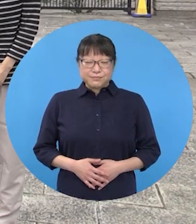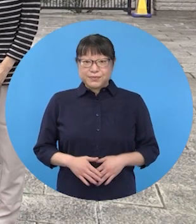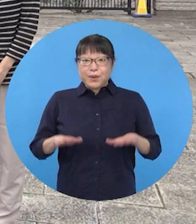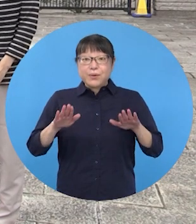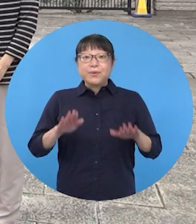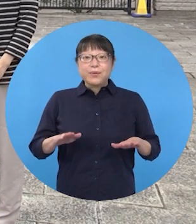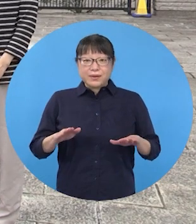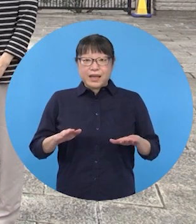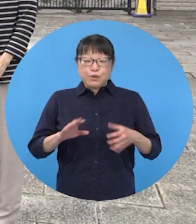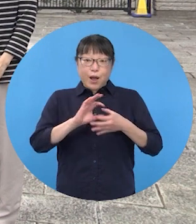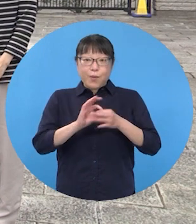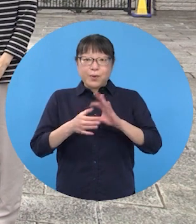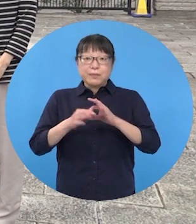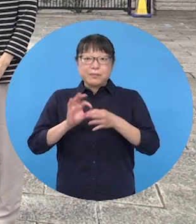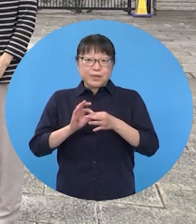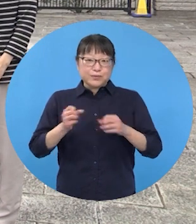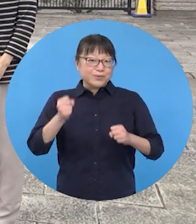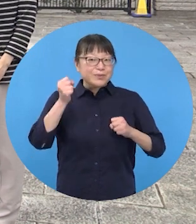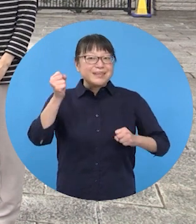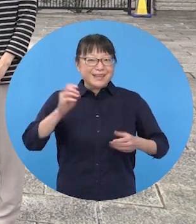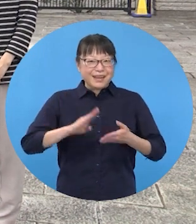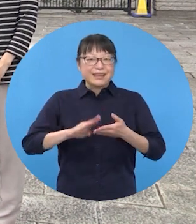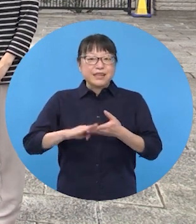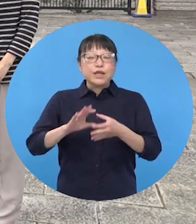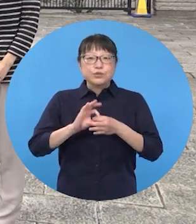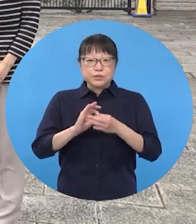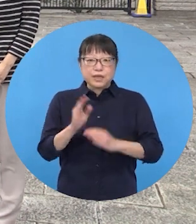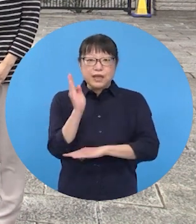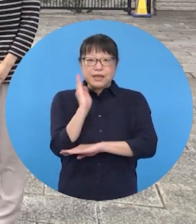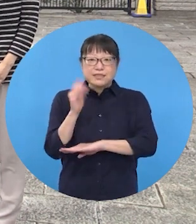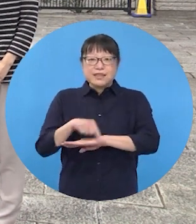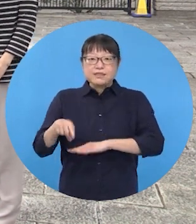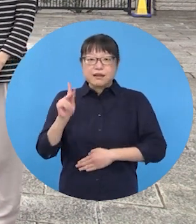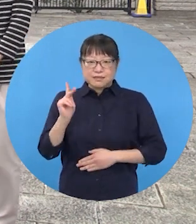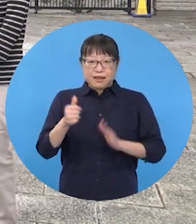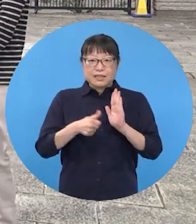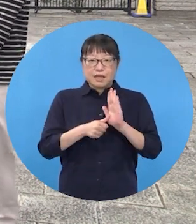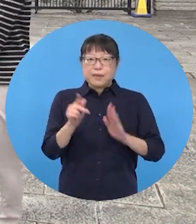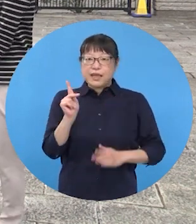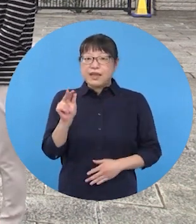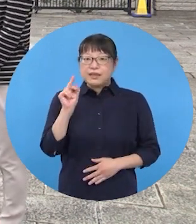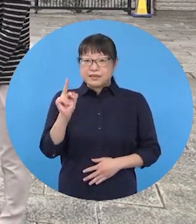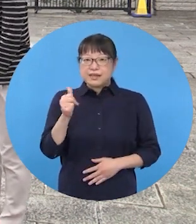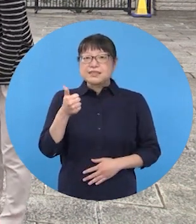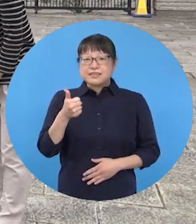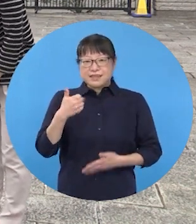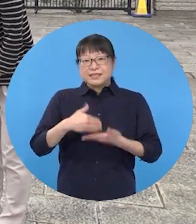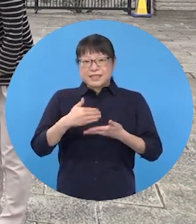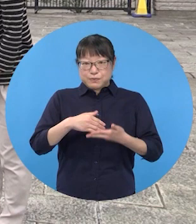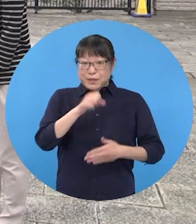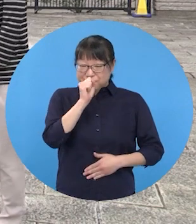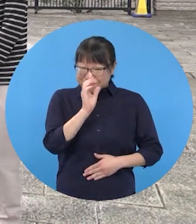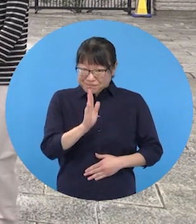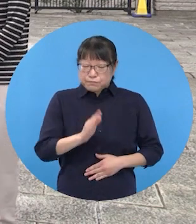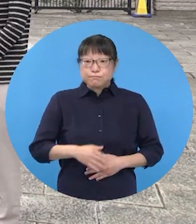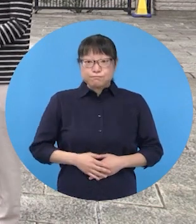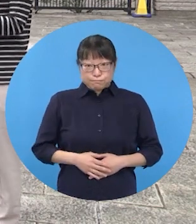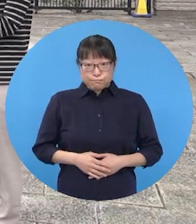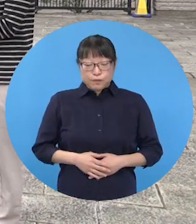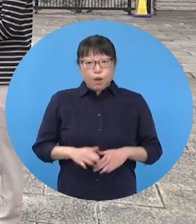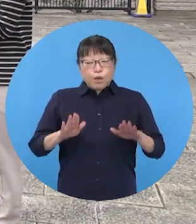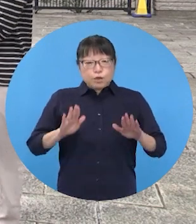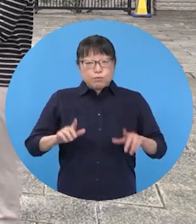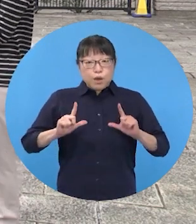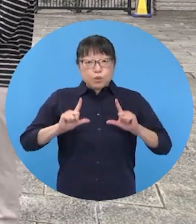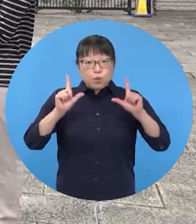今回はオリンピックの聖火リレーについて制作課の加瀬さんにお話を伺います。加瀬さん、よろしくお願いいたします。 よろしくお願いします。 さあ、